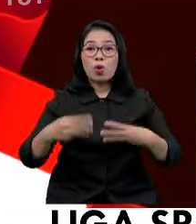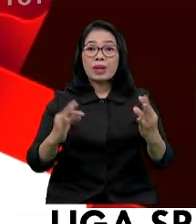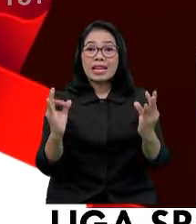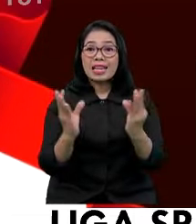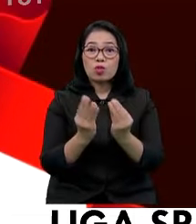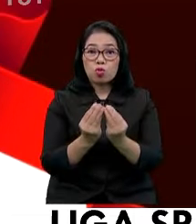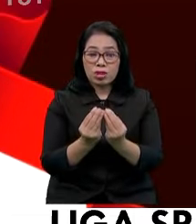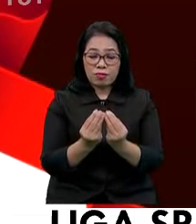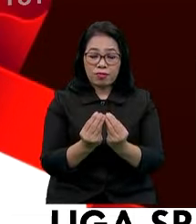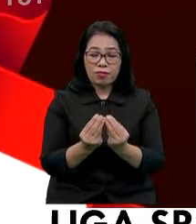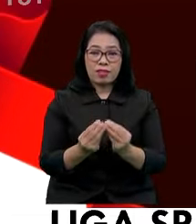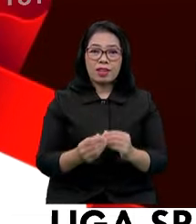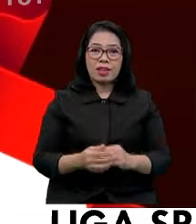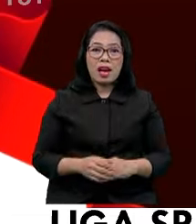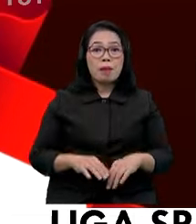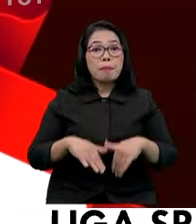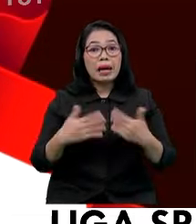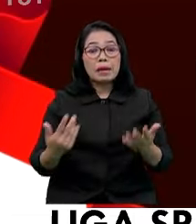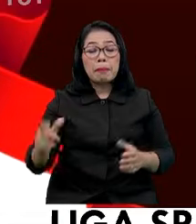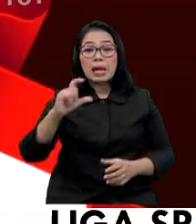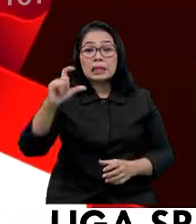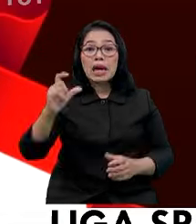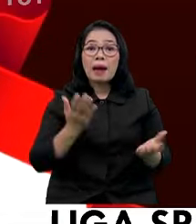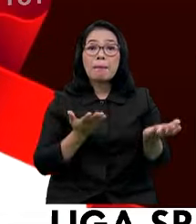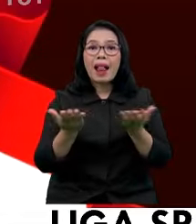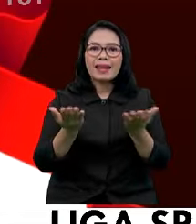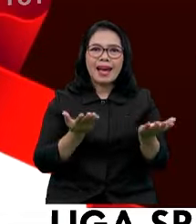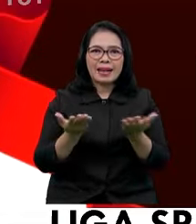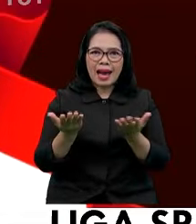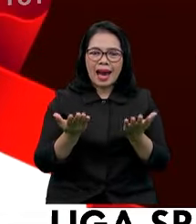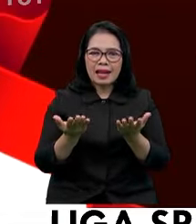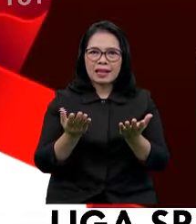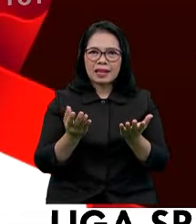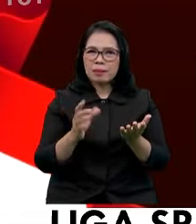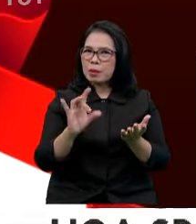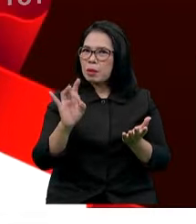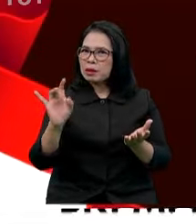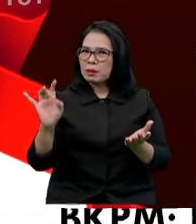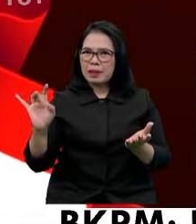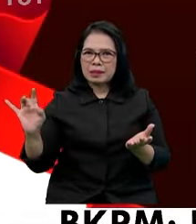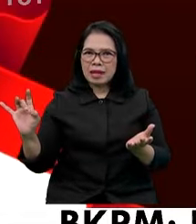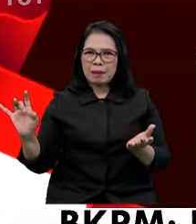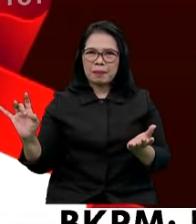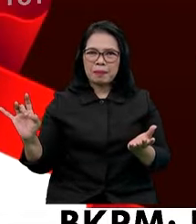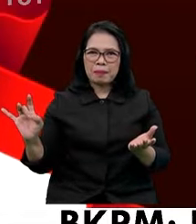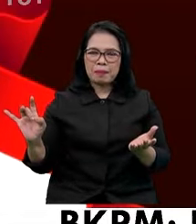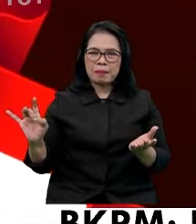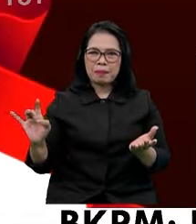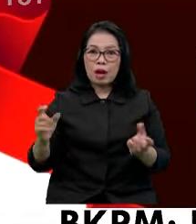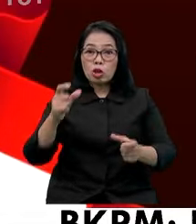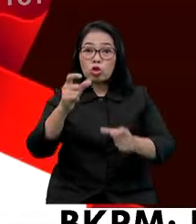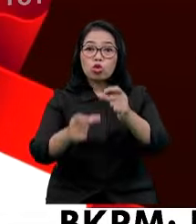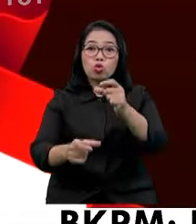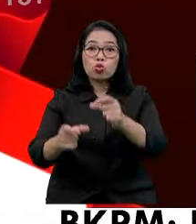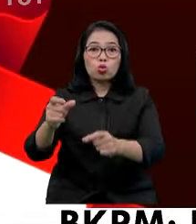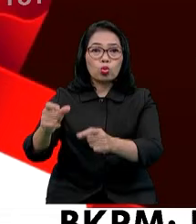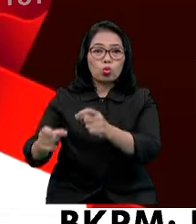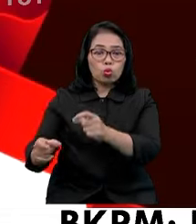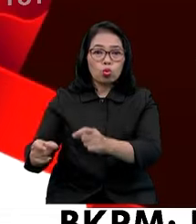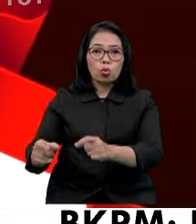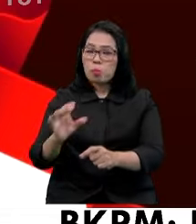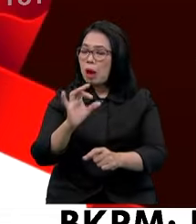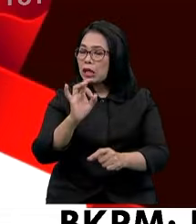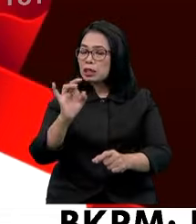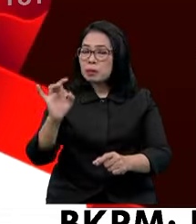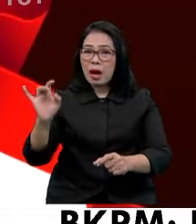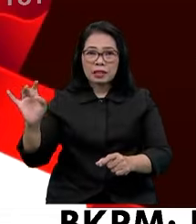inklusif Bagaimana cara pelayanan berbagai berbagai suku beragam ada